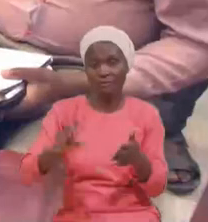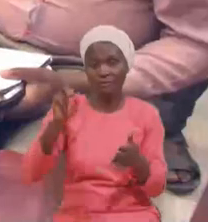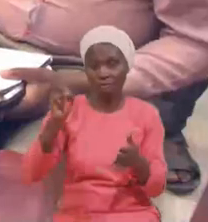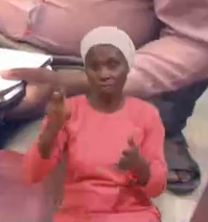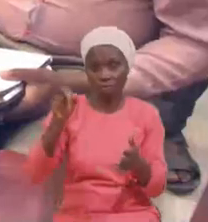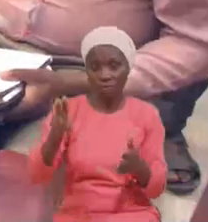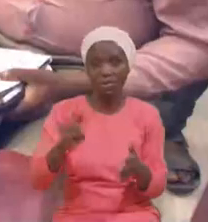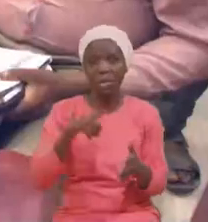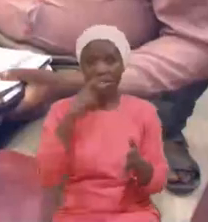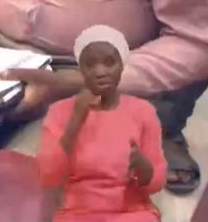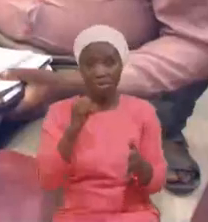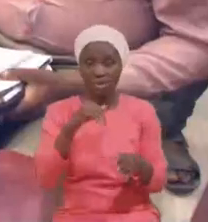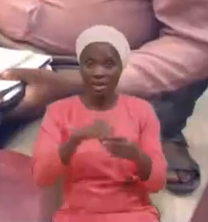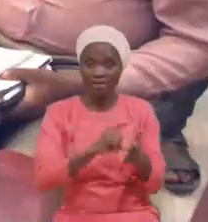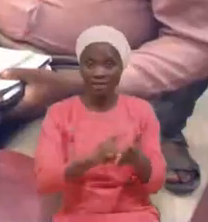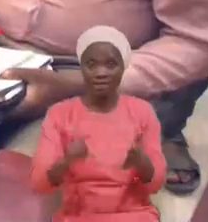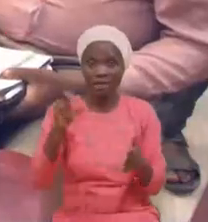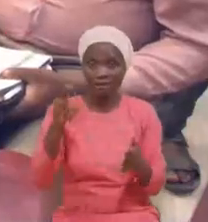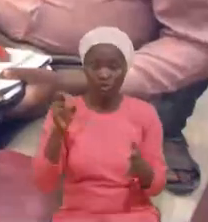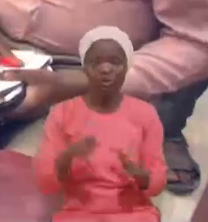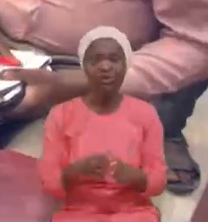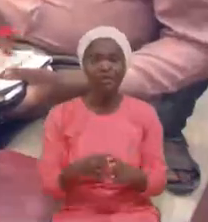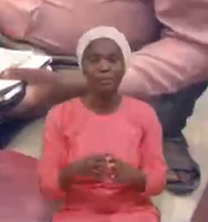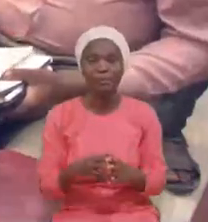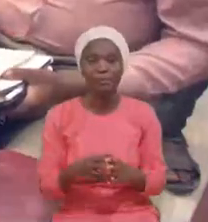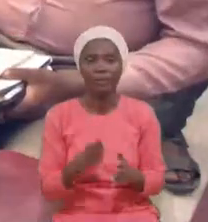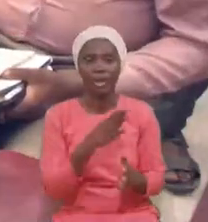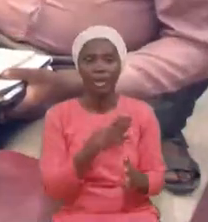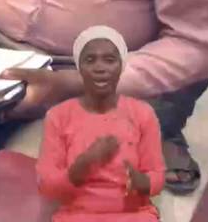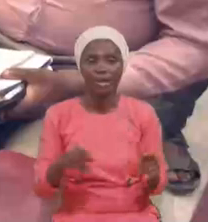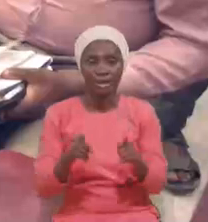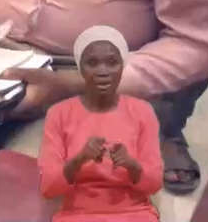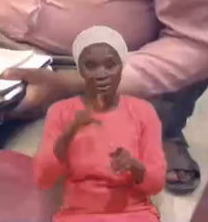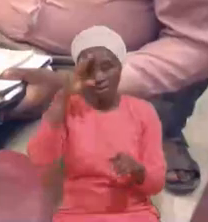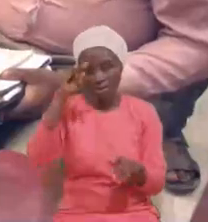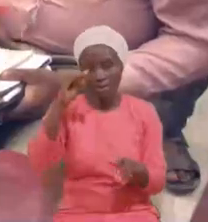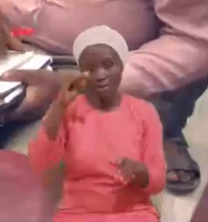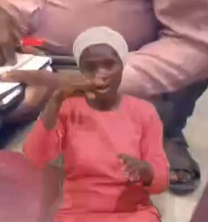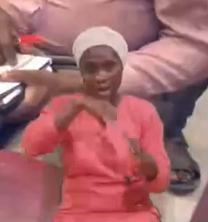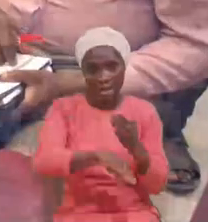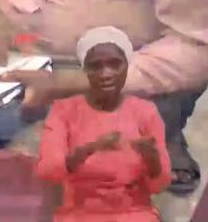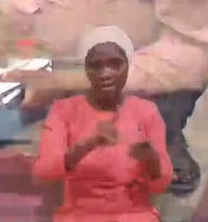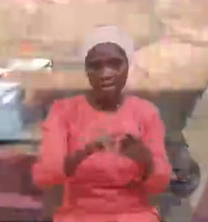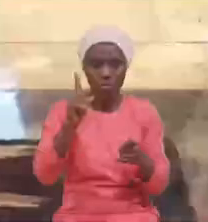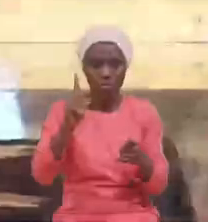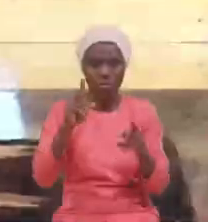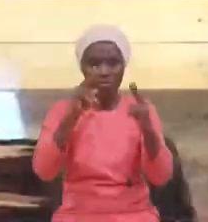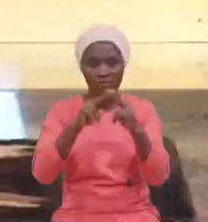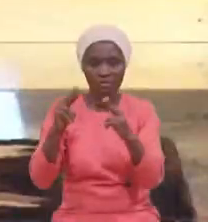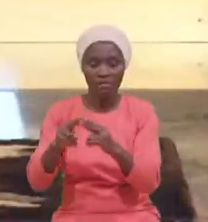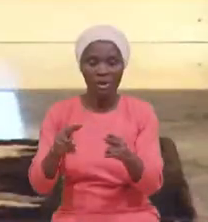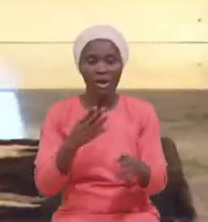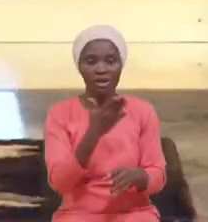verset 12. Luc 17, 12. Comme il entrait dans un village,